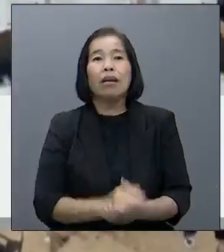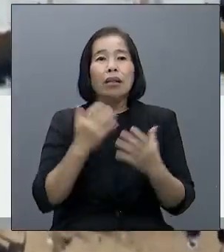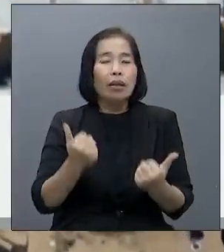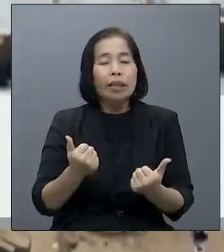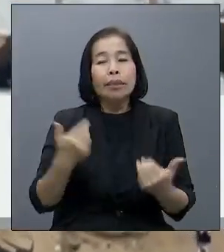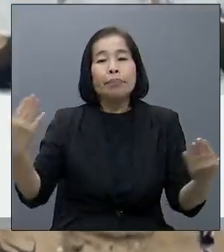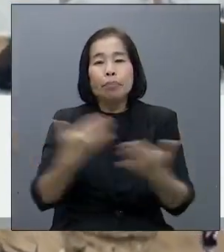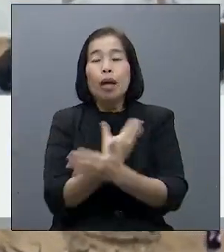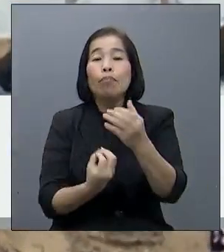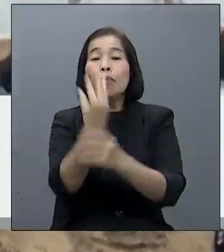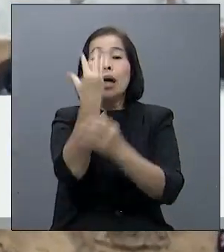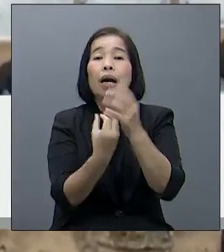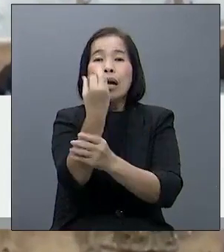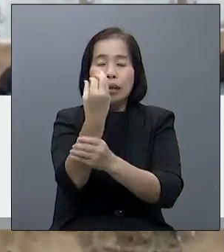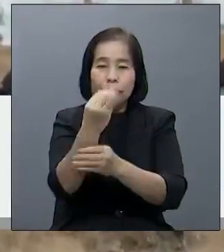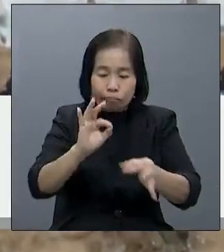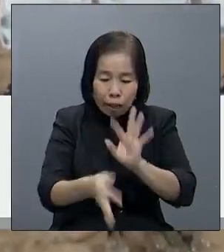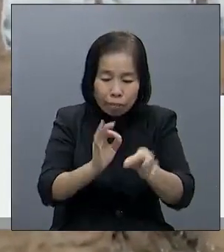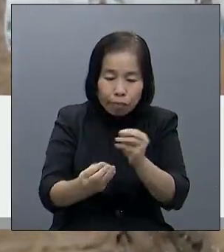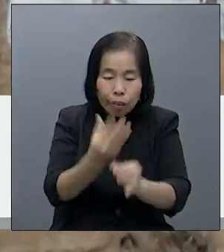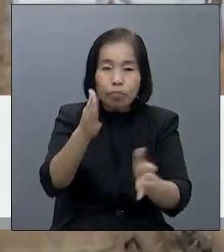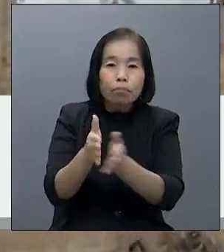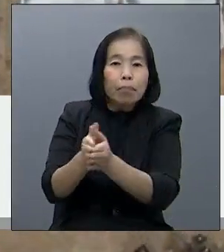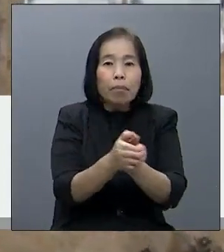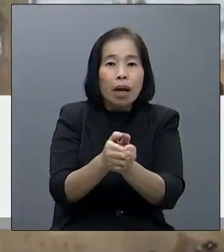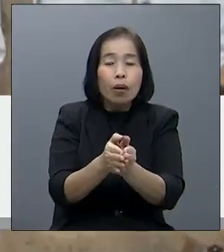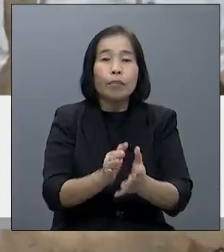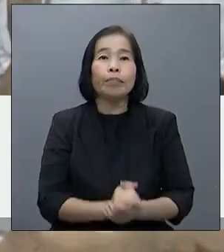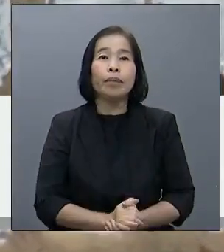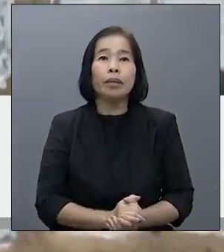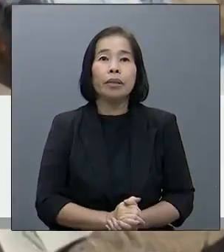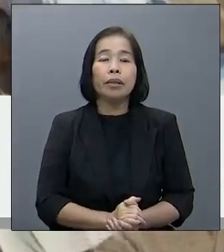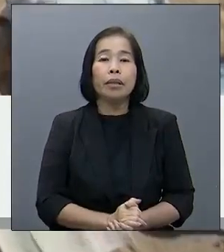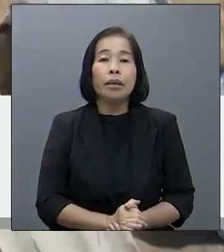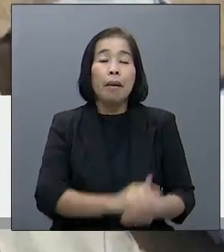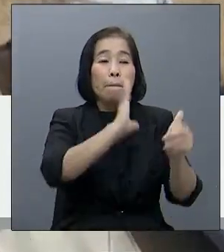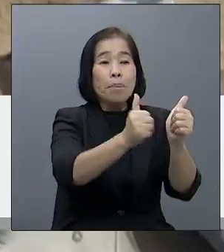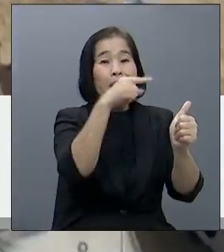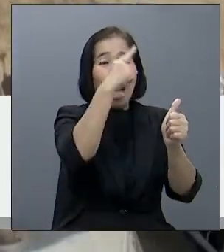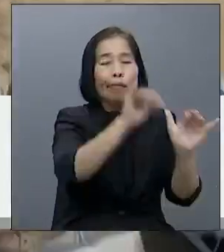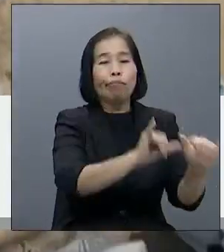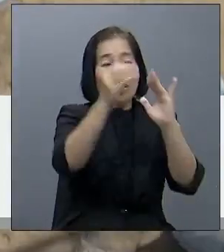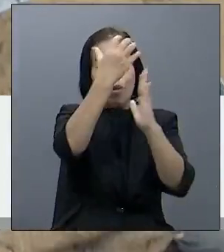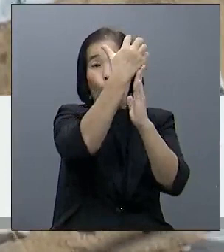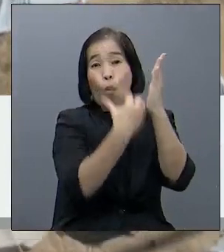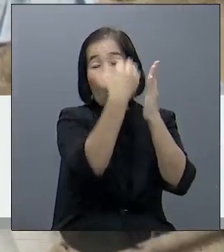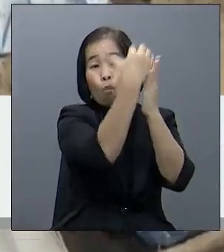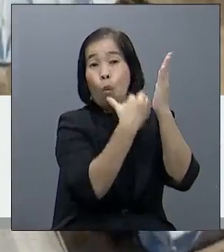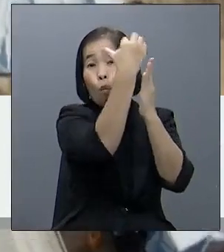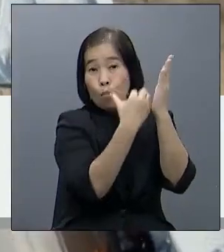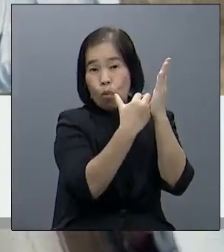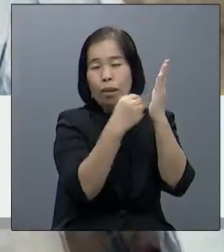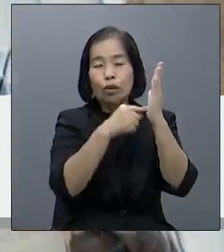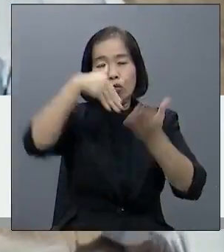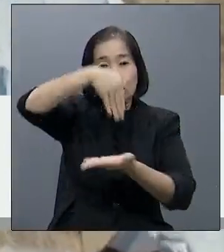ฟืนในการปรุงอาหารกันแล้วส่วนชาวเมืองที่อพยพจากพื้นที่ตอนเหนือทยอยเข้ามายังศูนย์พักพิงศูนย์อพยพ